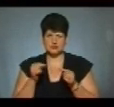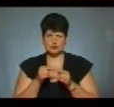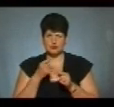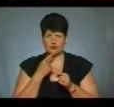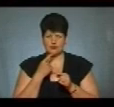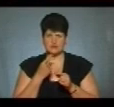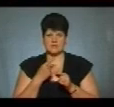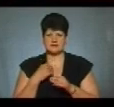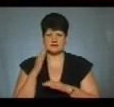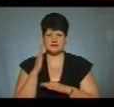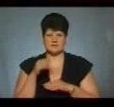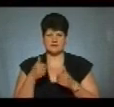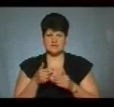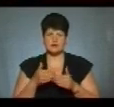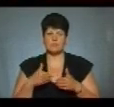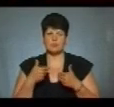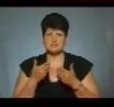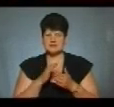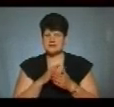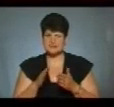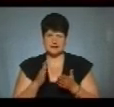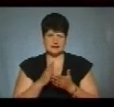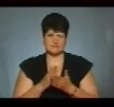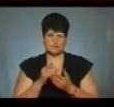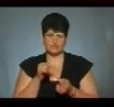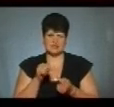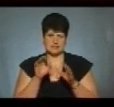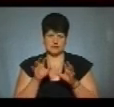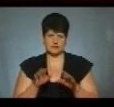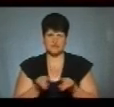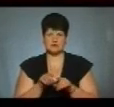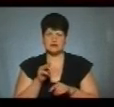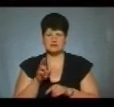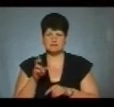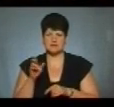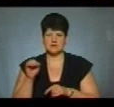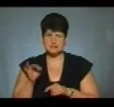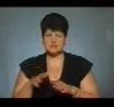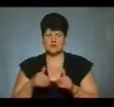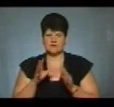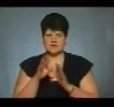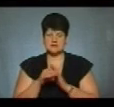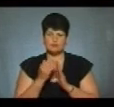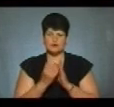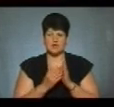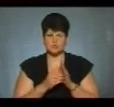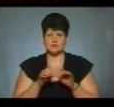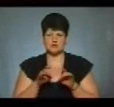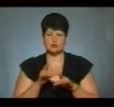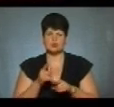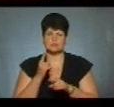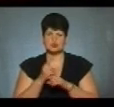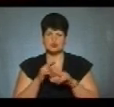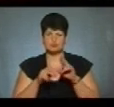на голосування. Ваша пропозиція не відповідає ні регламенту, ні закону. Також Тарас Білан запропонував внести в порядок проект рішення про заборону